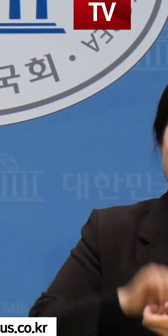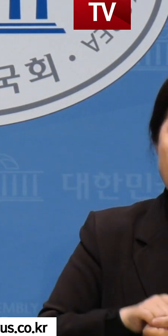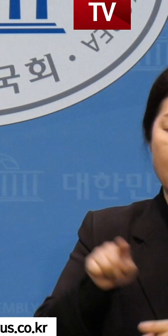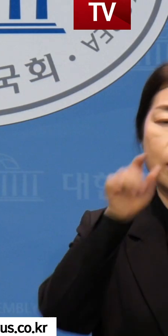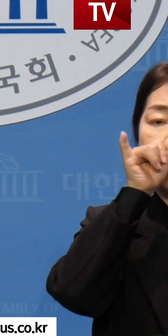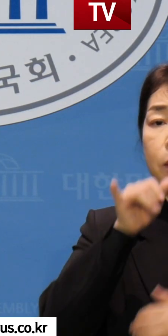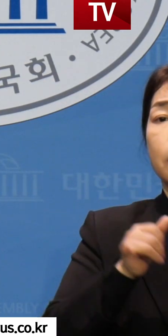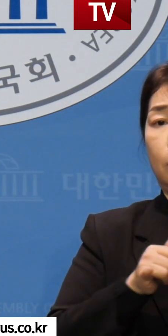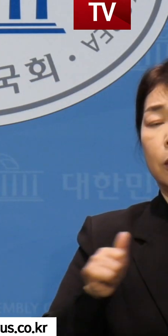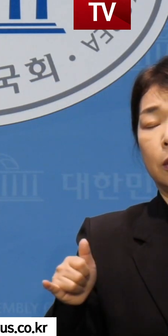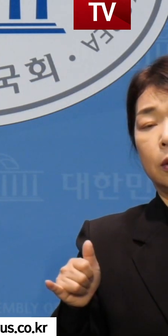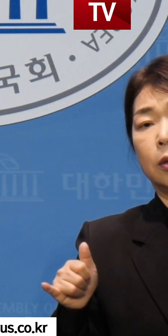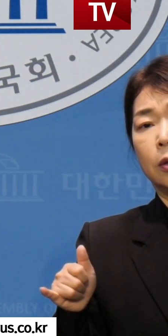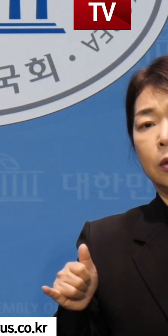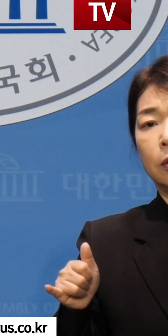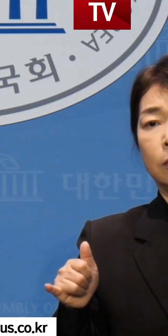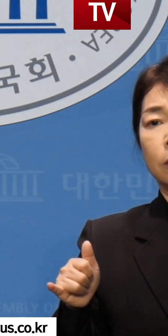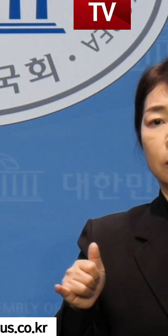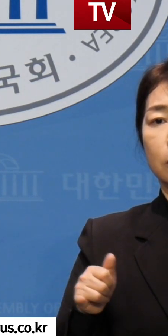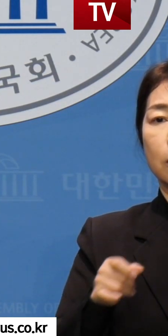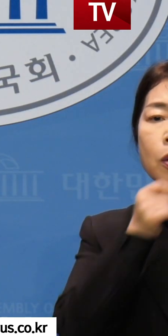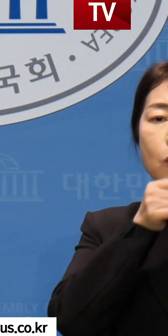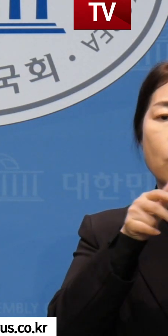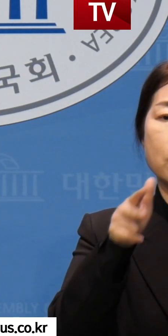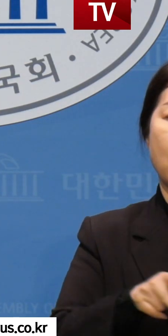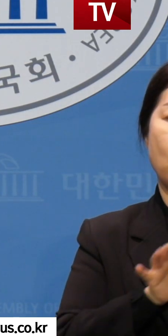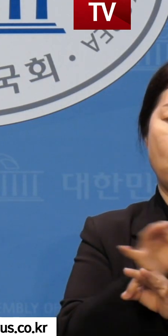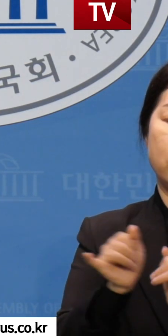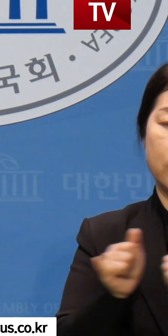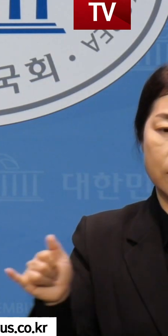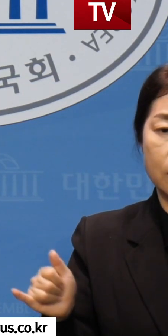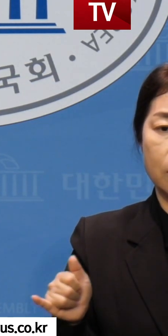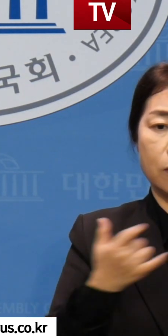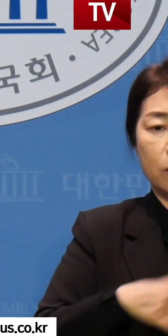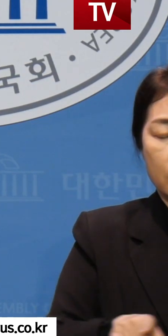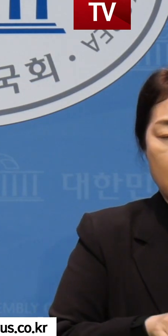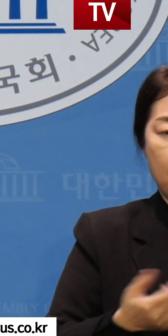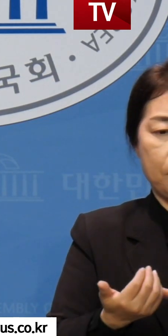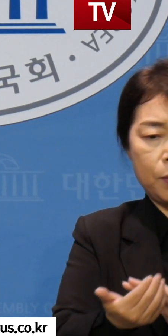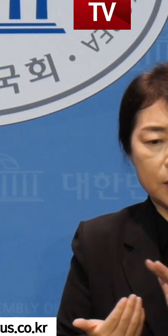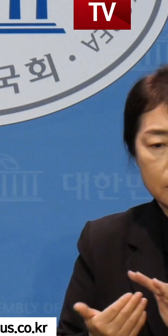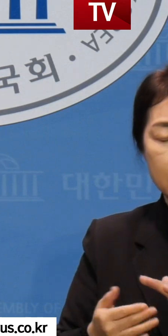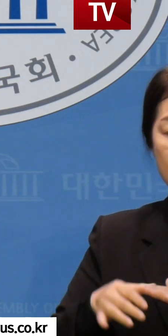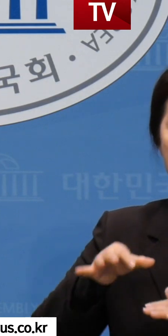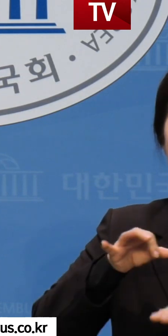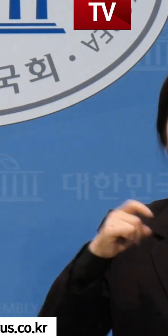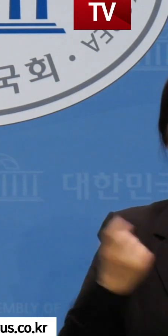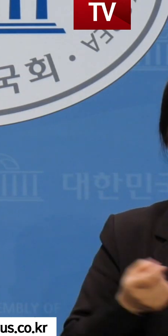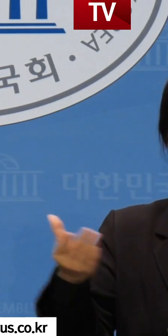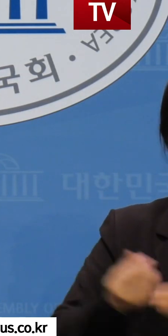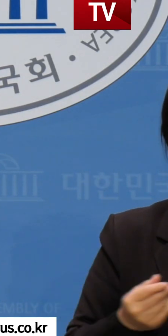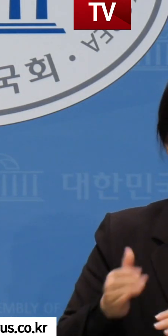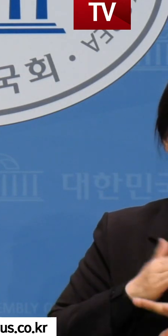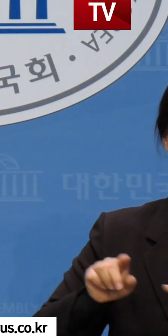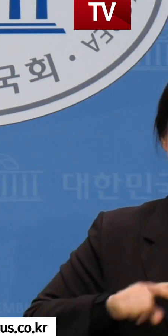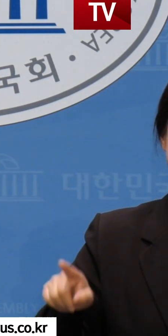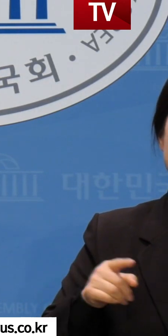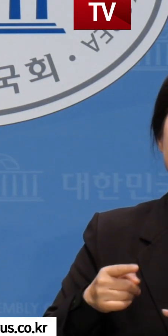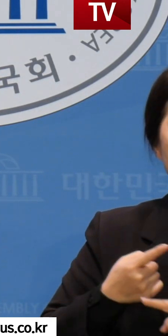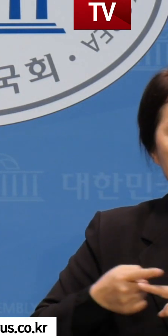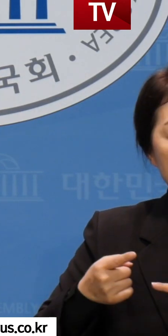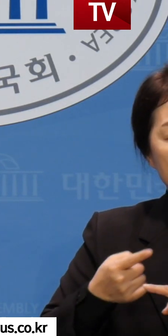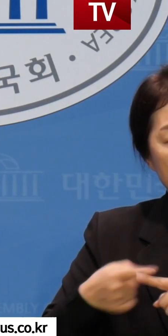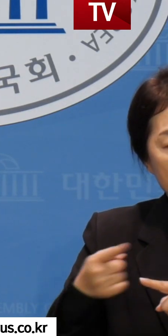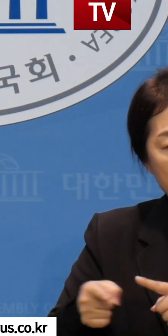내몰린 취약차주 및 소상공인에 대한 선제적 채무 조정 등 긴급 지원 정책이